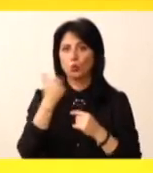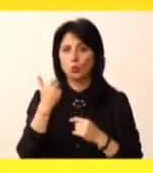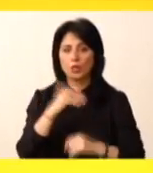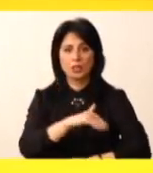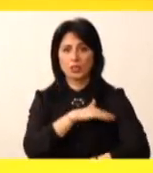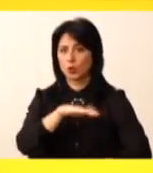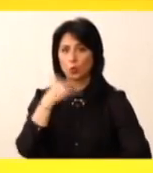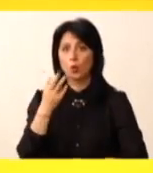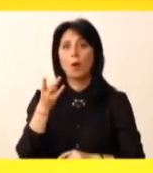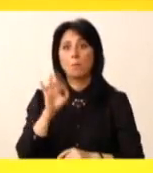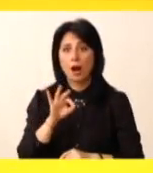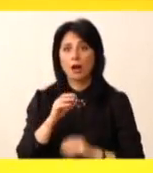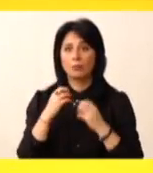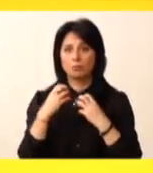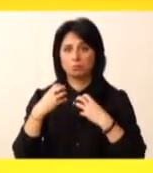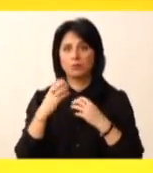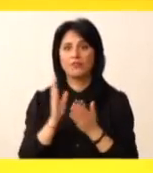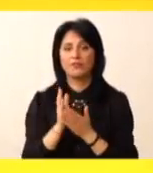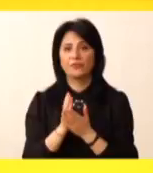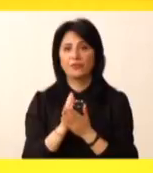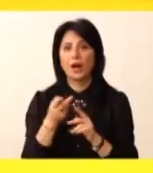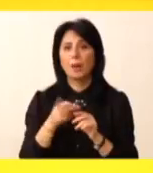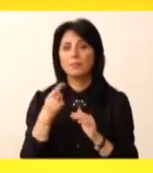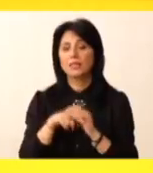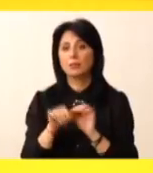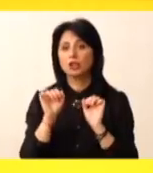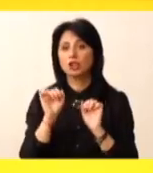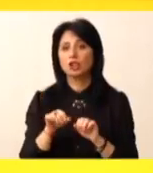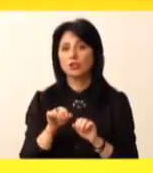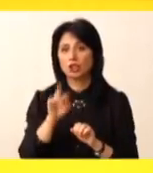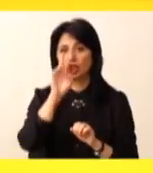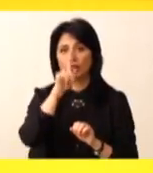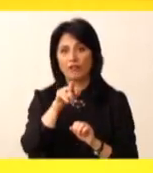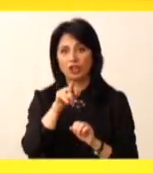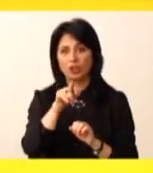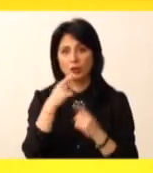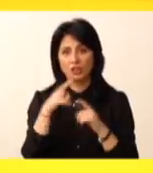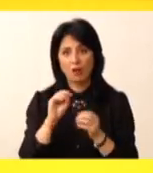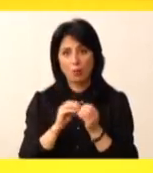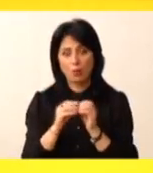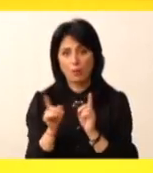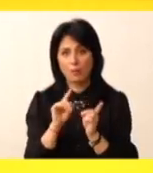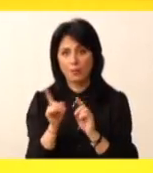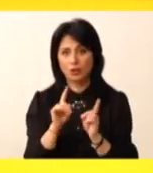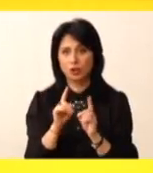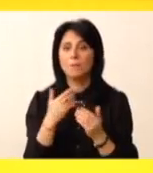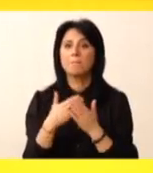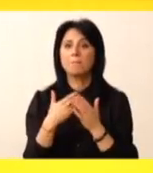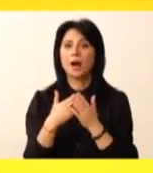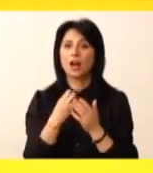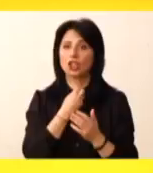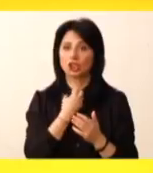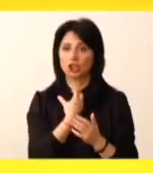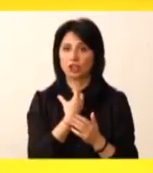სიცხე არ გვაქვს, მაგრამ შეიძლება გადიდეს. ამის გამო შეიძლება შეგვეშალოს სხვა პრობლემებში, მაგალითად